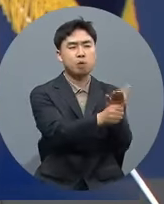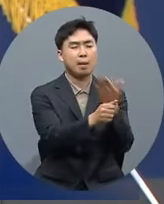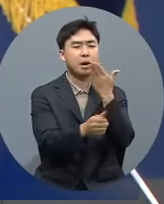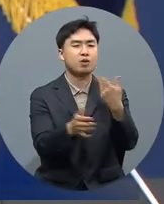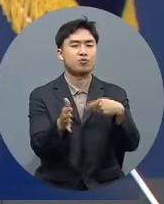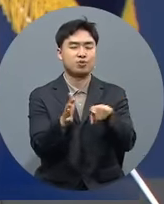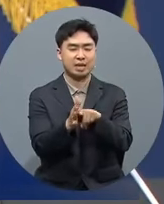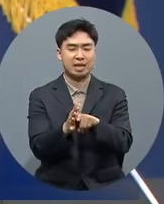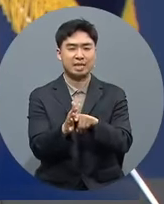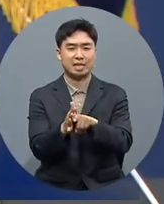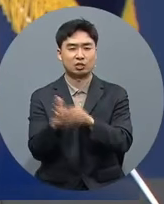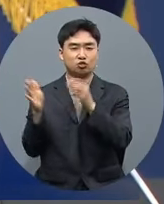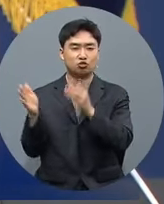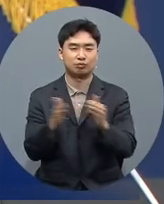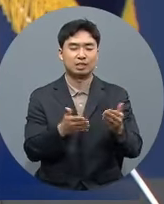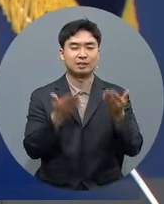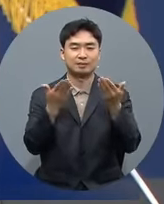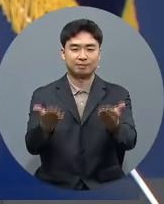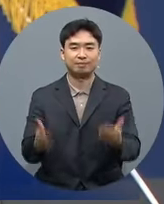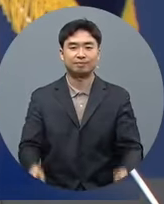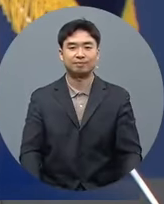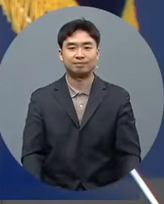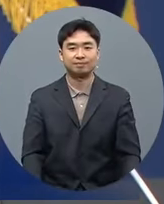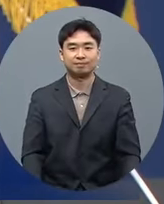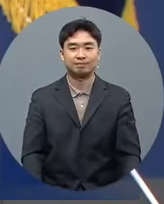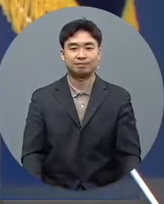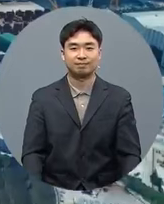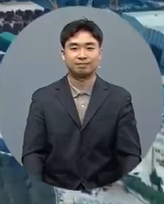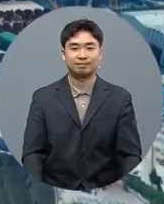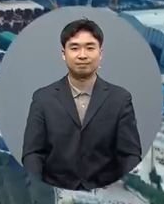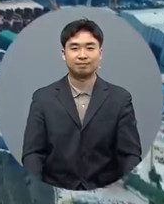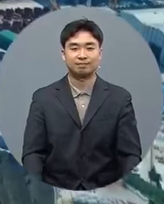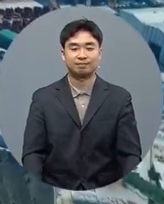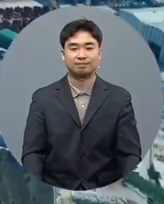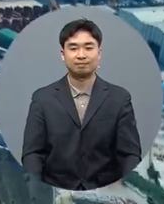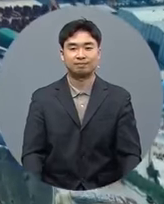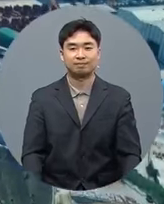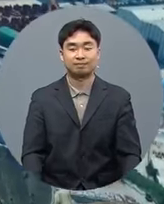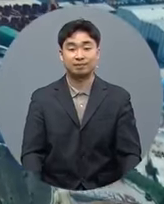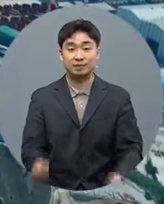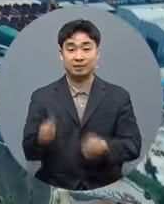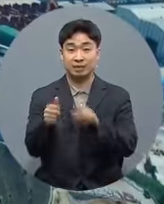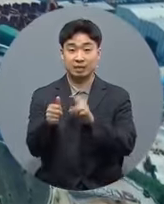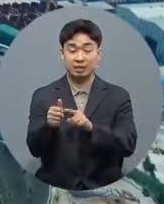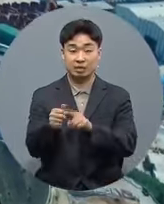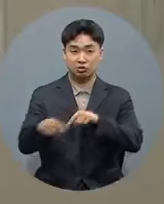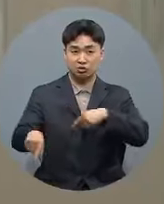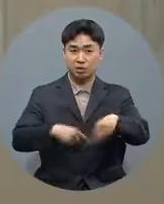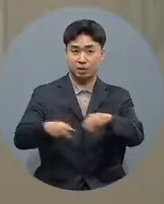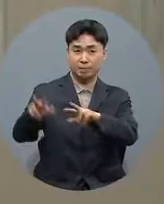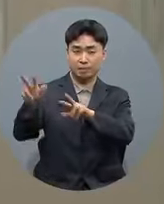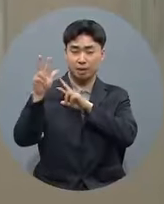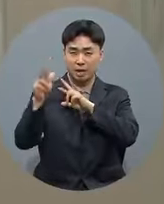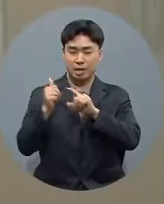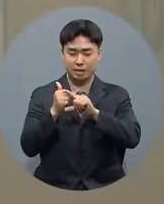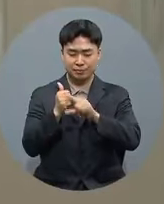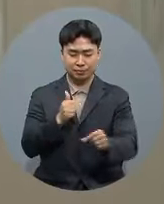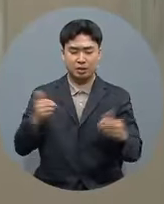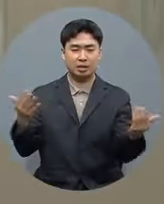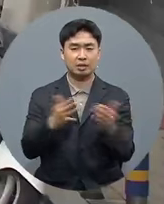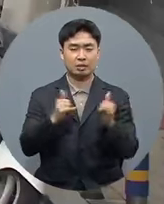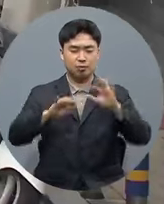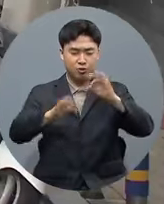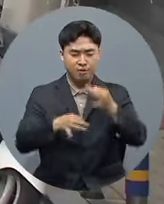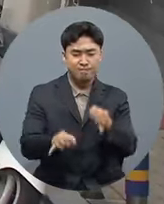그런 장치를 마련하는 데 최선의 노력을 다하겠습니다. 김 당선인이 내세우는 공약은 하청 노동자